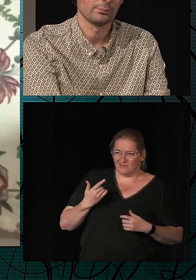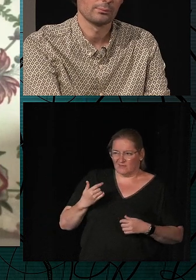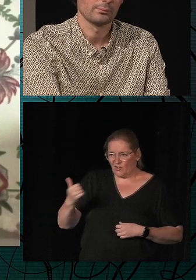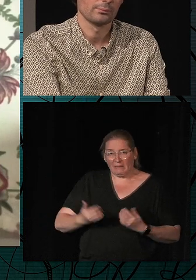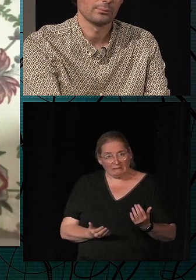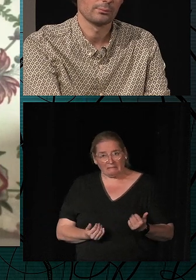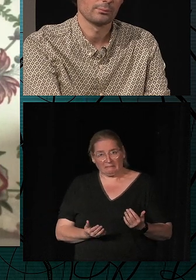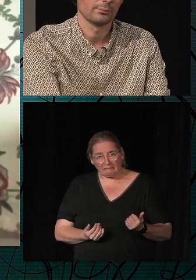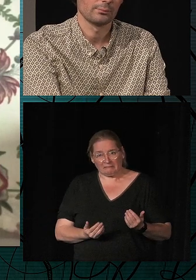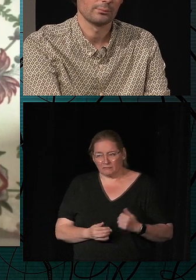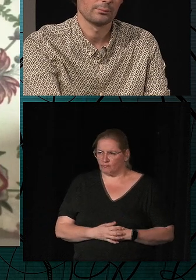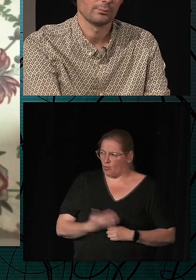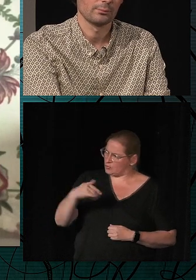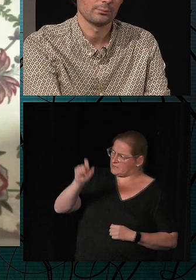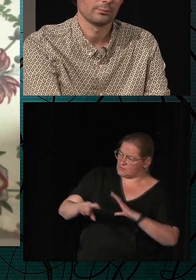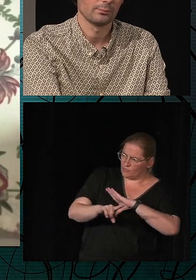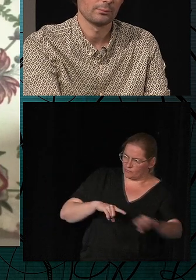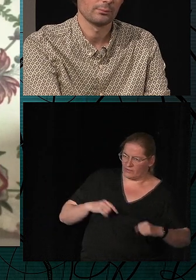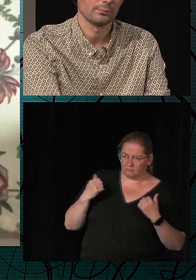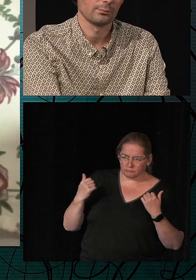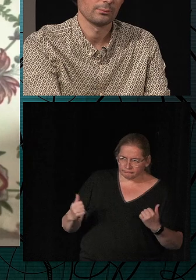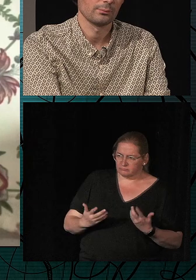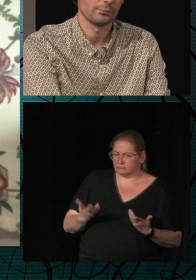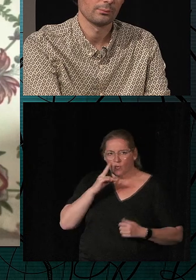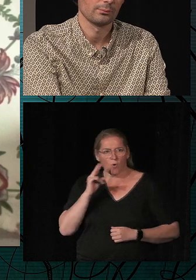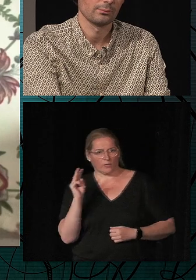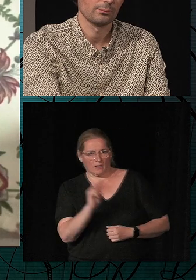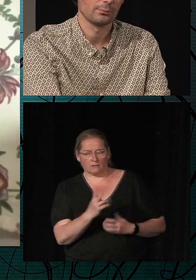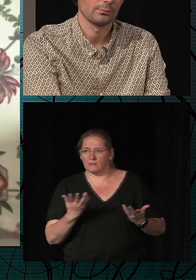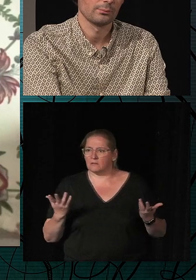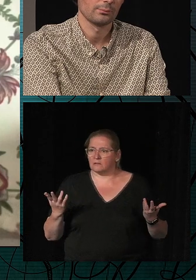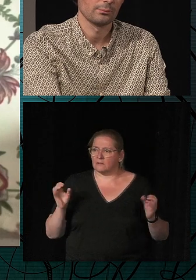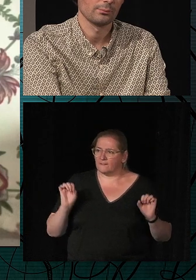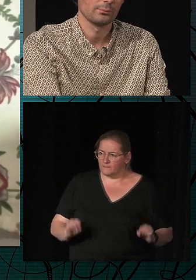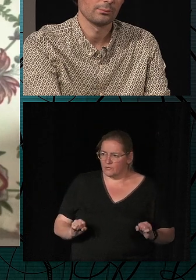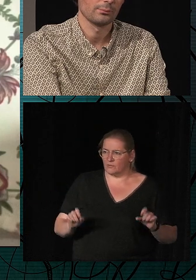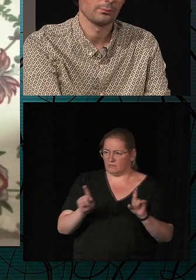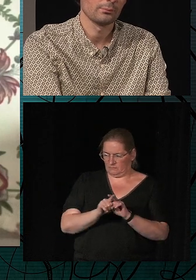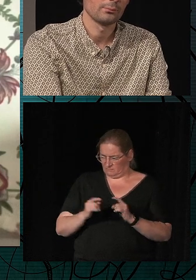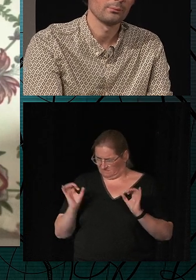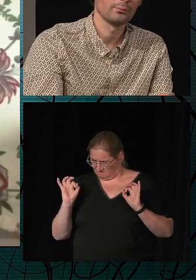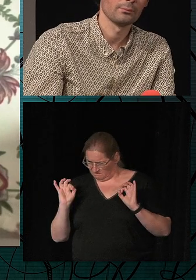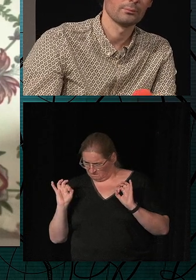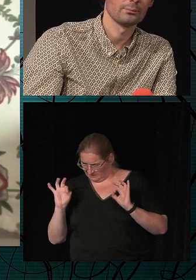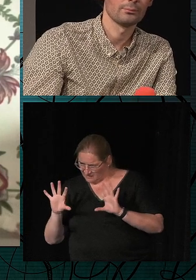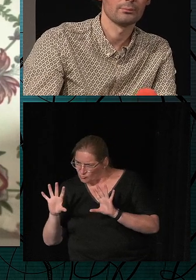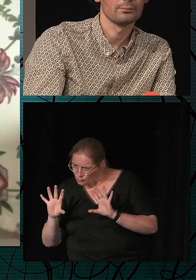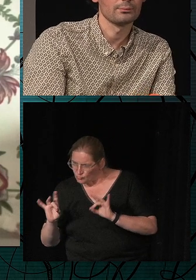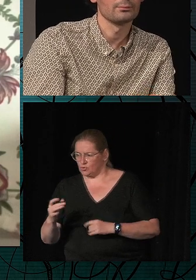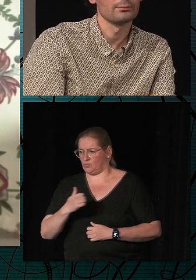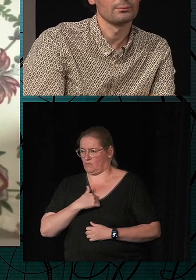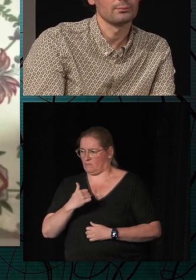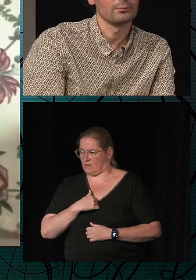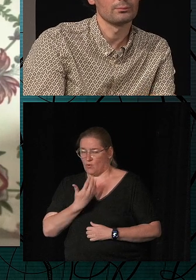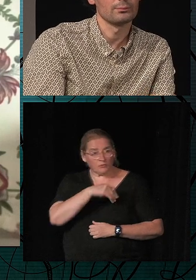étudier des performances qui valent absolument la la le le le le fait de les avoir bah regarder étudier